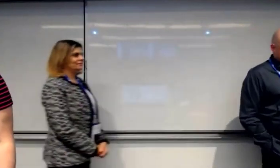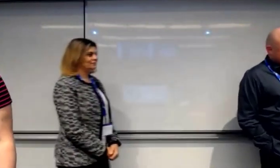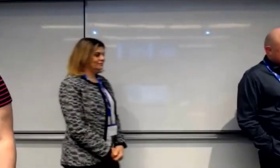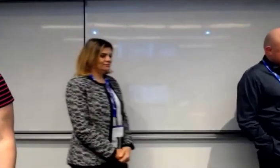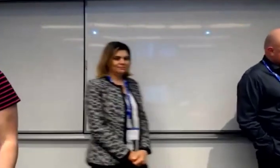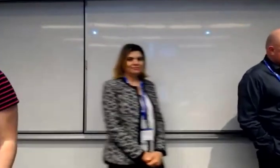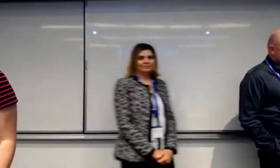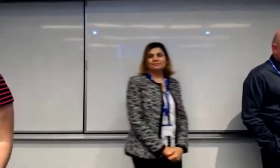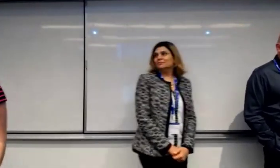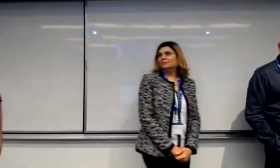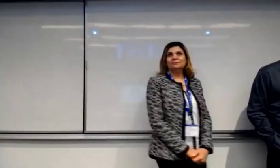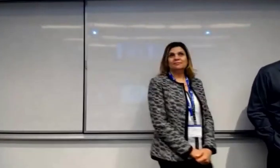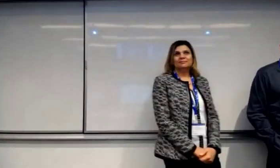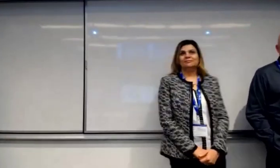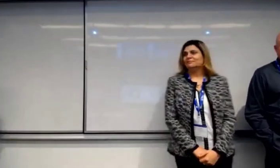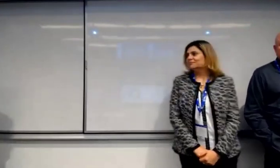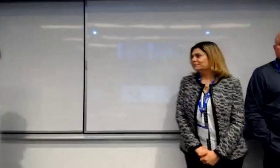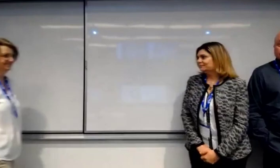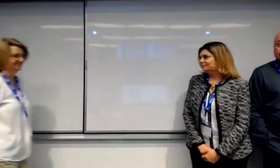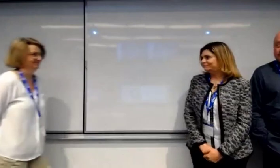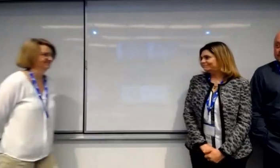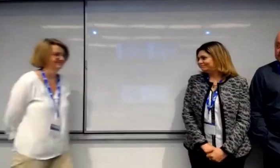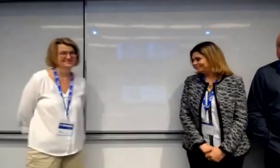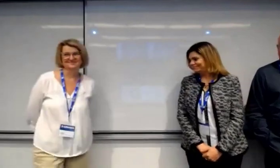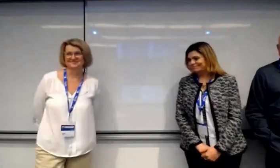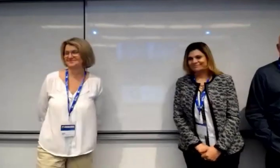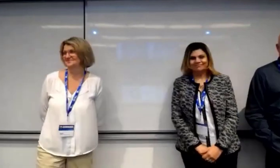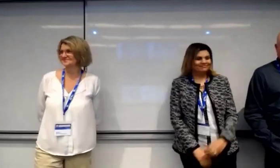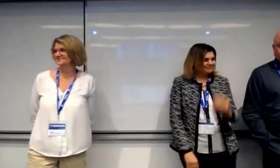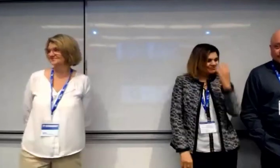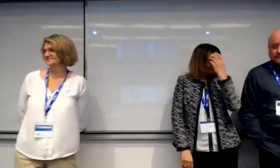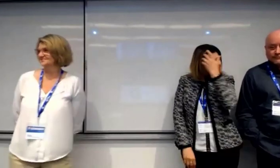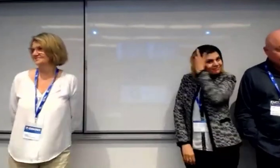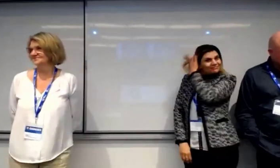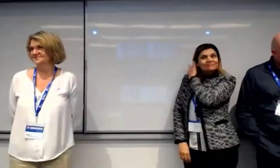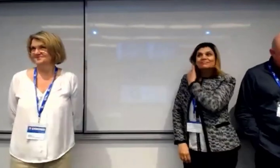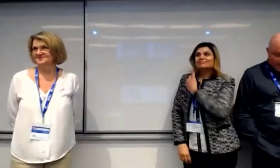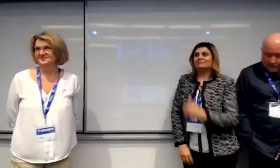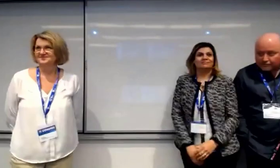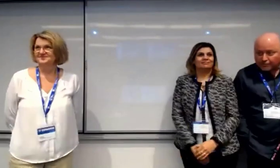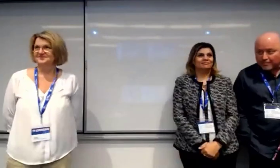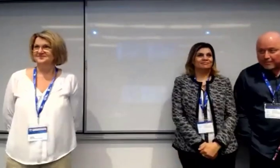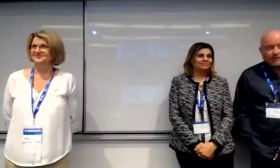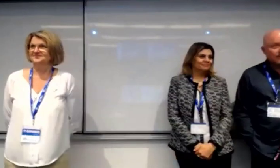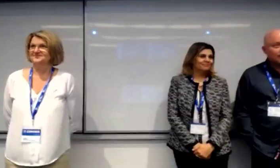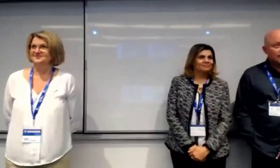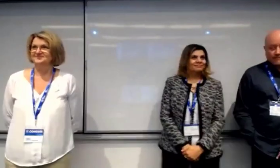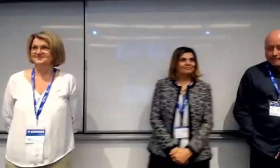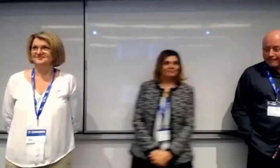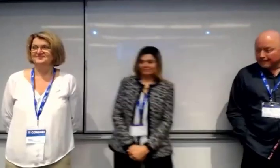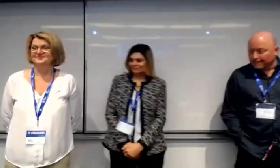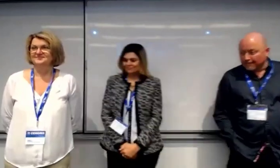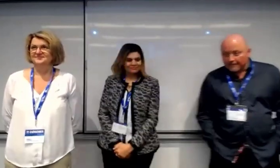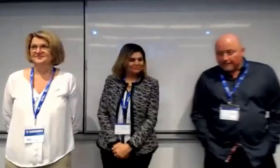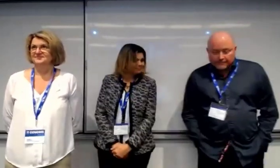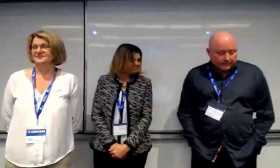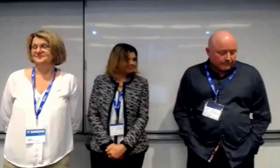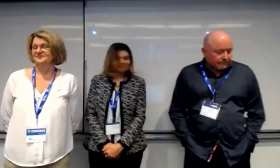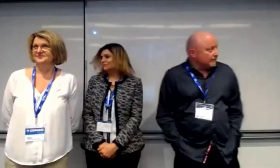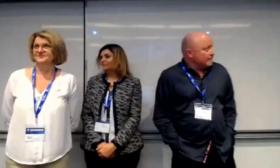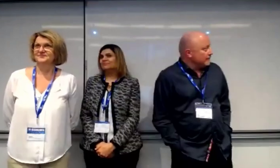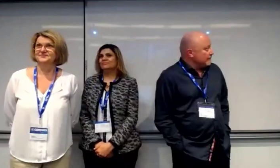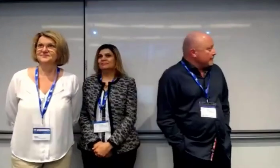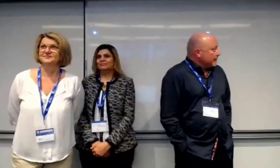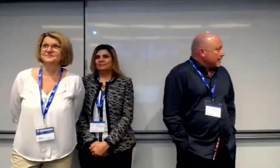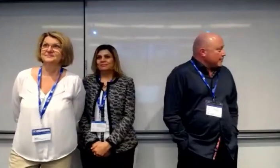en ligne que sur place. Alors, oui, Yves. Oui.